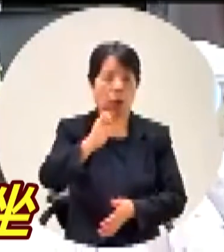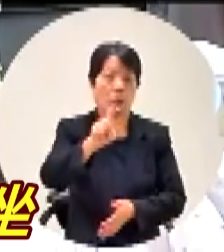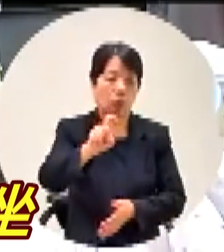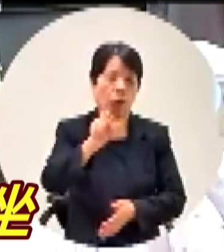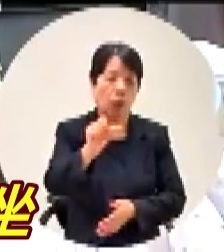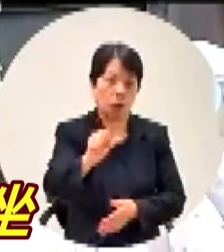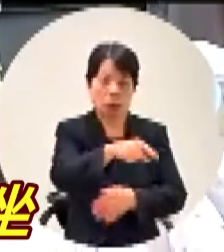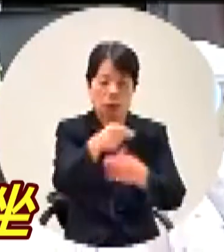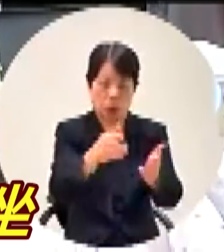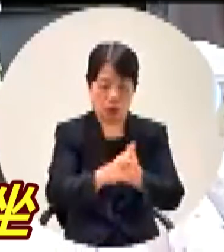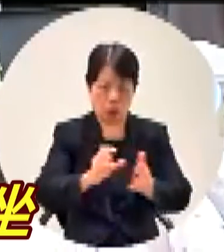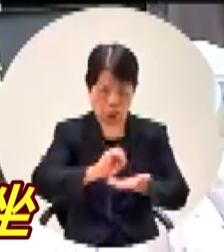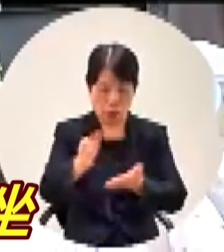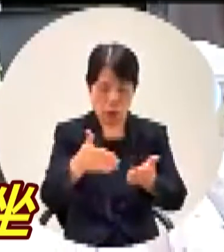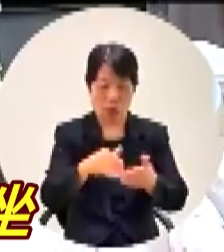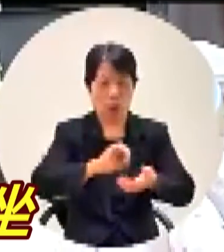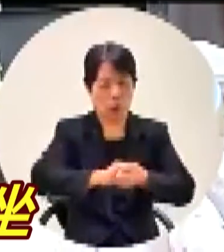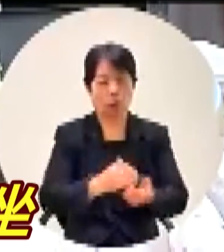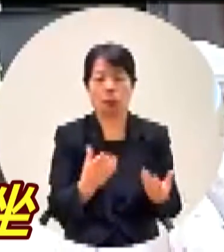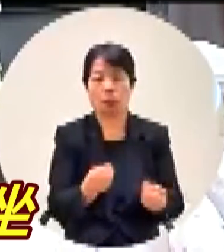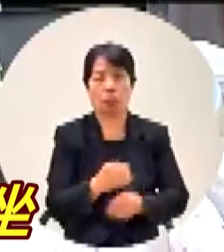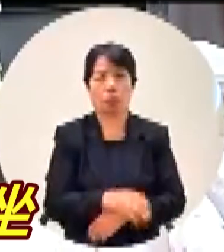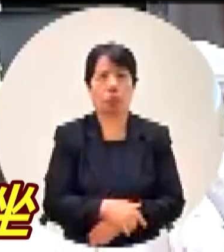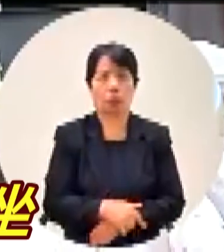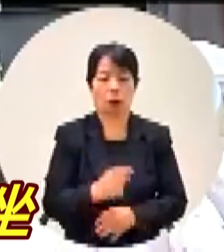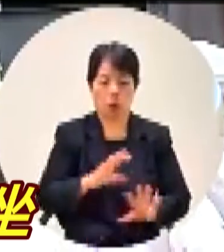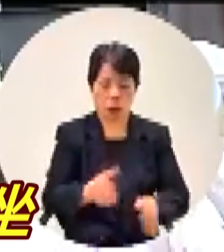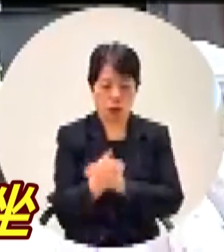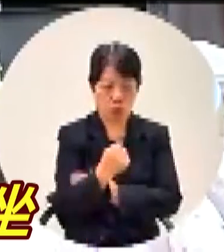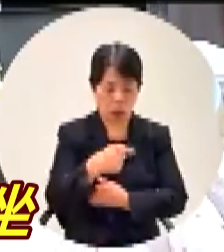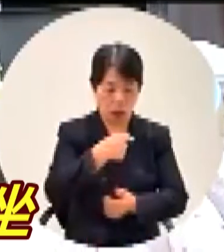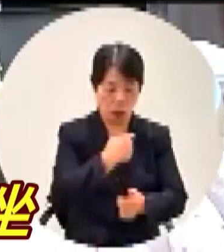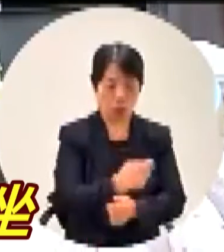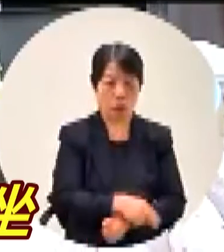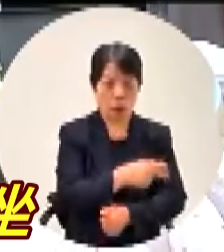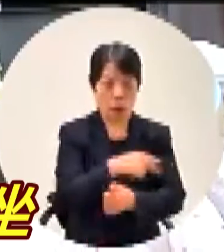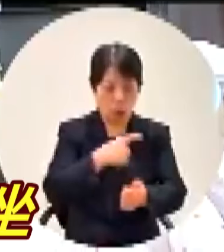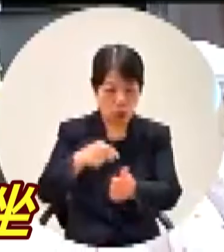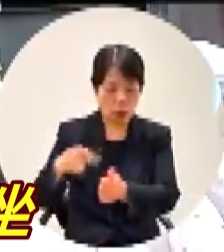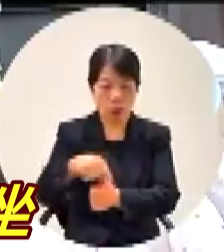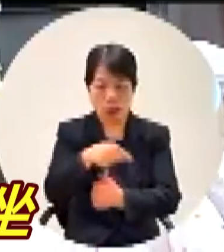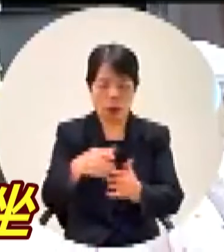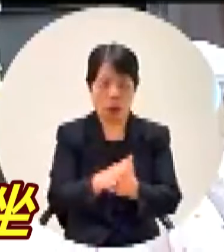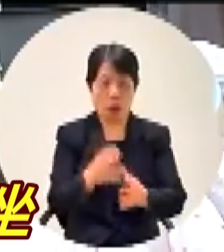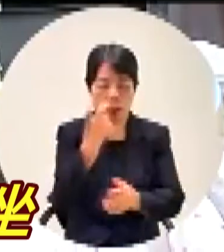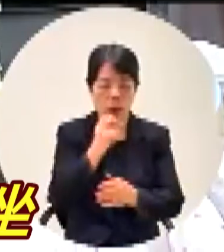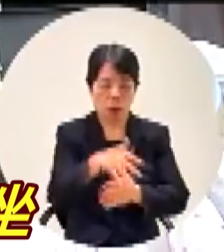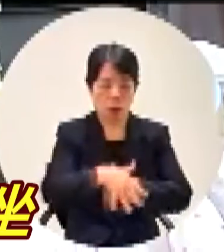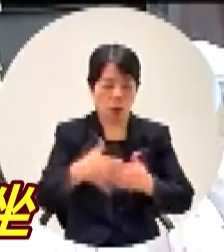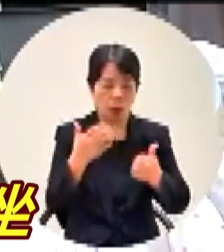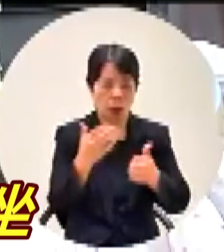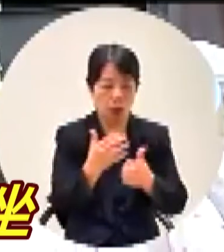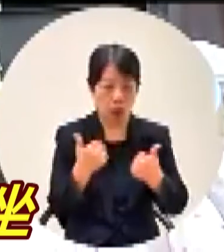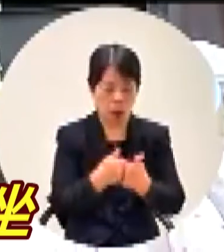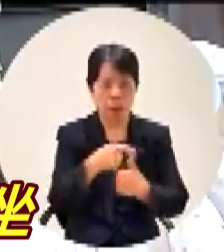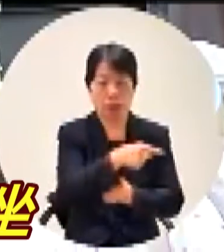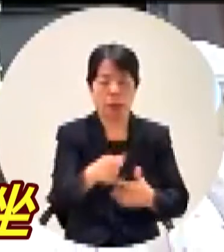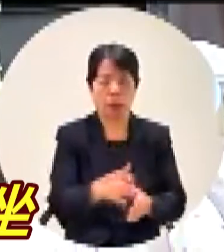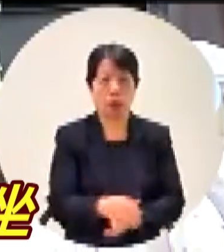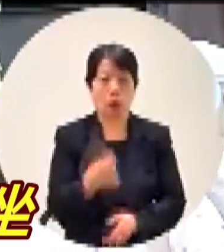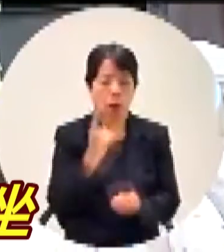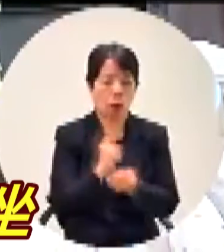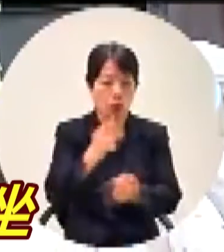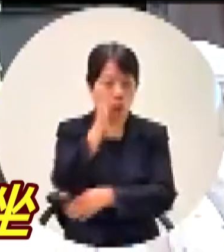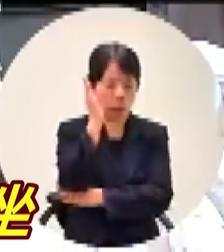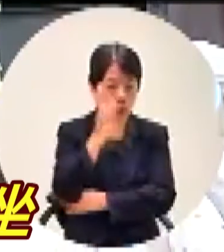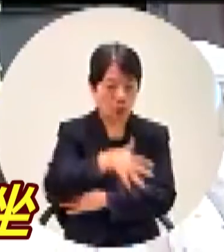去制定，可是我们没有制定嘛。然后我们没有积极辅导他们成立管委会，我行政单位横向联系不足，千错